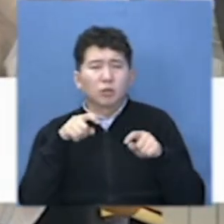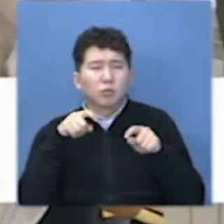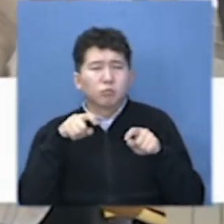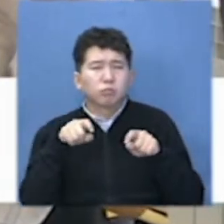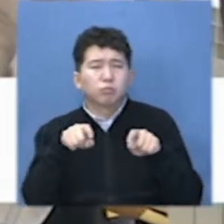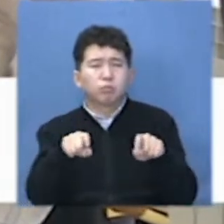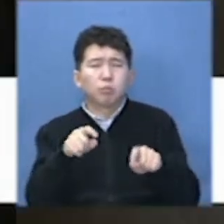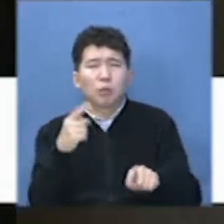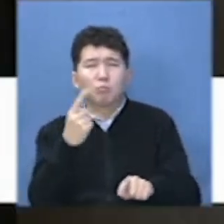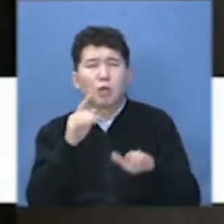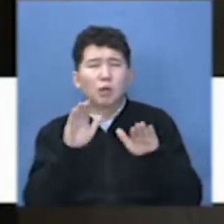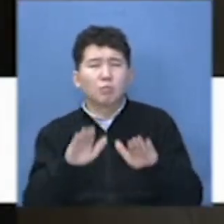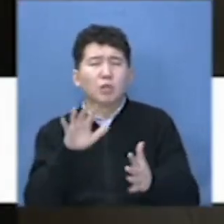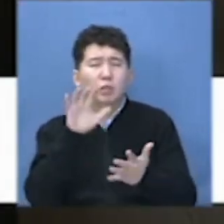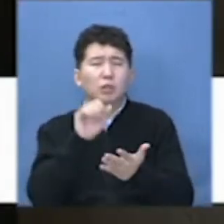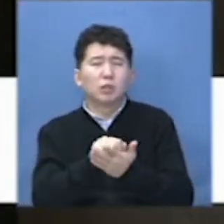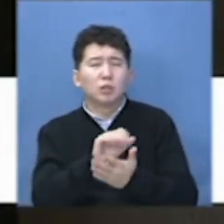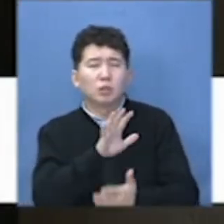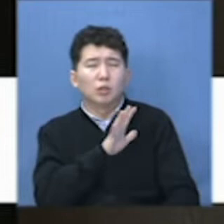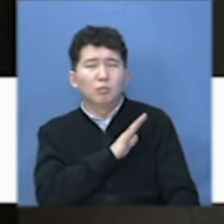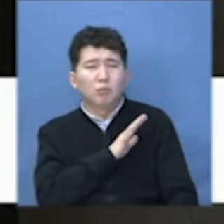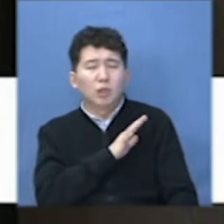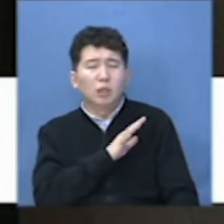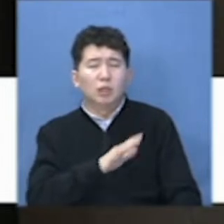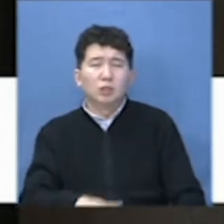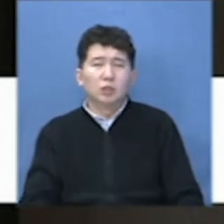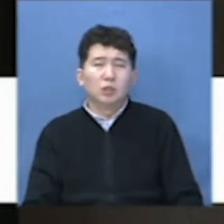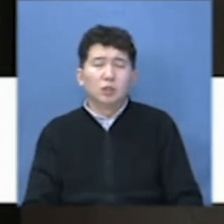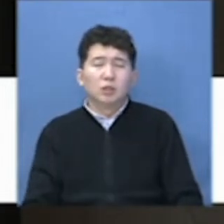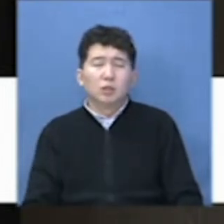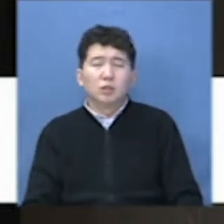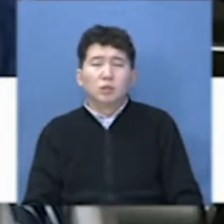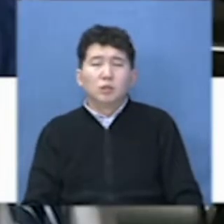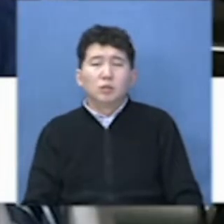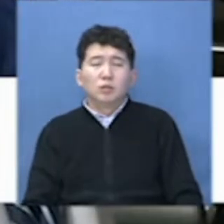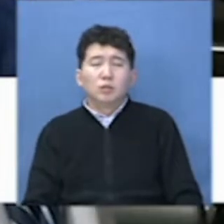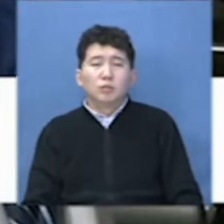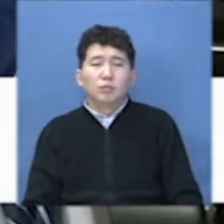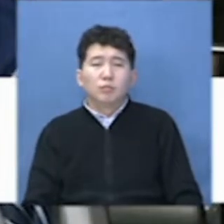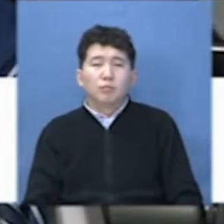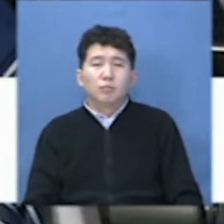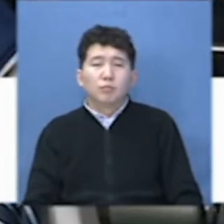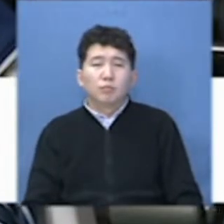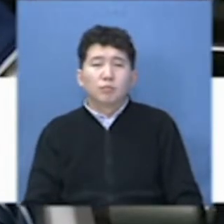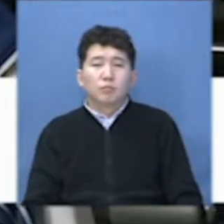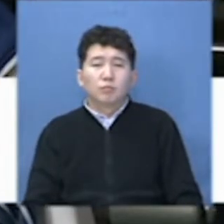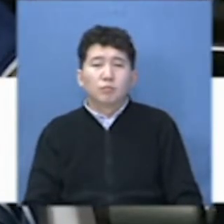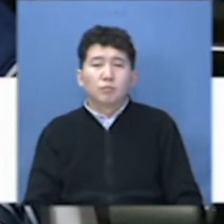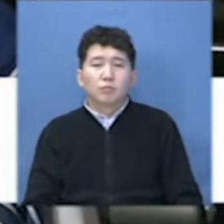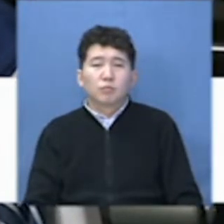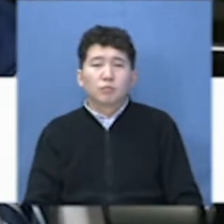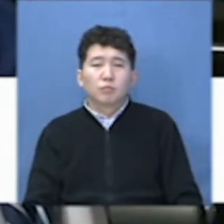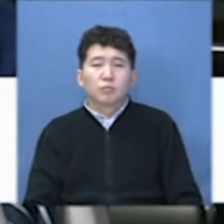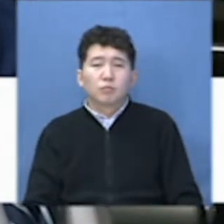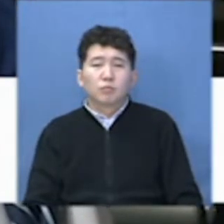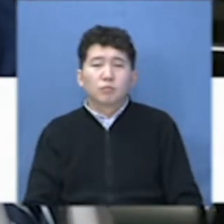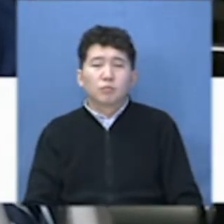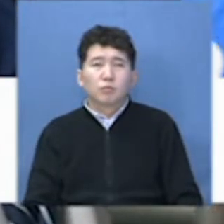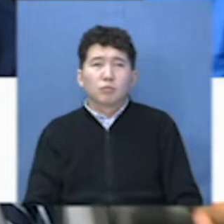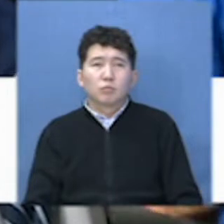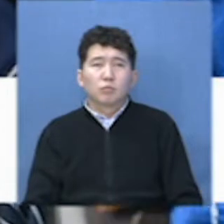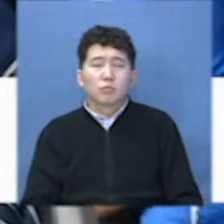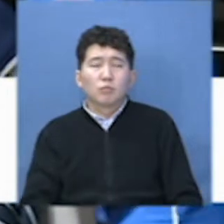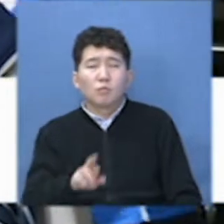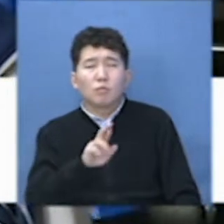Алдағы жарыстардан да жоғары көрсеткішке жетуге ниетті екенінде жасырмады. Уже не могу не заниматься. Мен